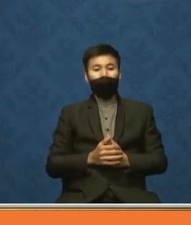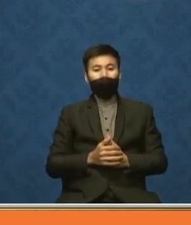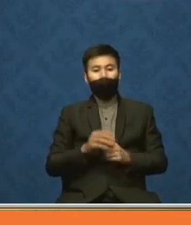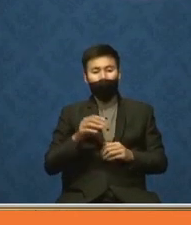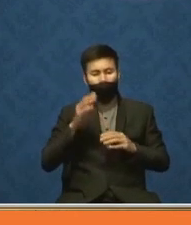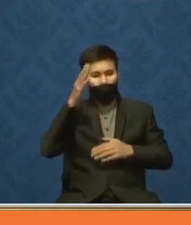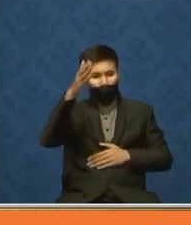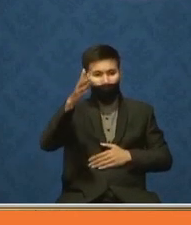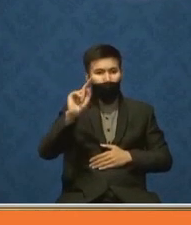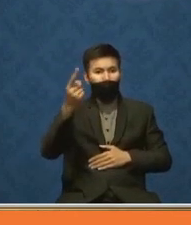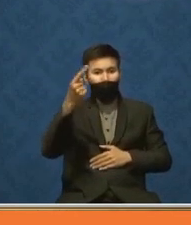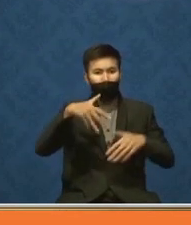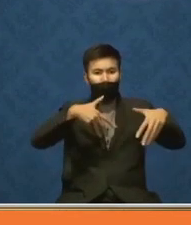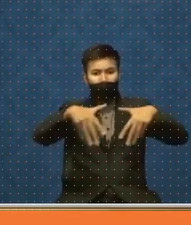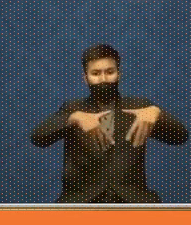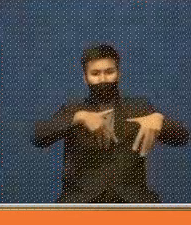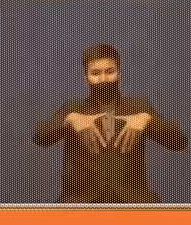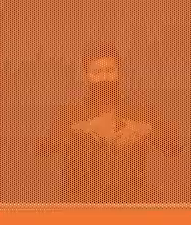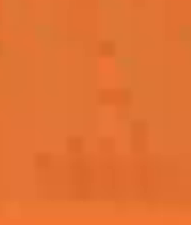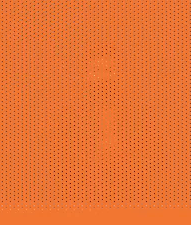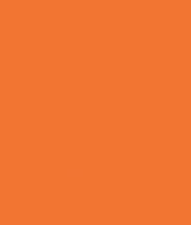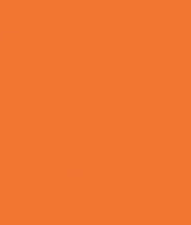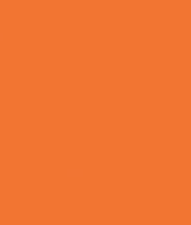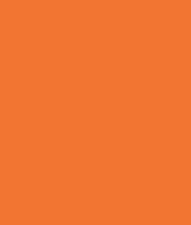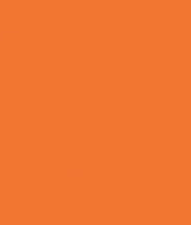ื่อประเทศไทยที่ไม่เหมือนเดิมครับขอบคุณครับ